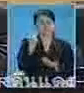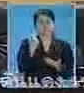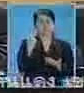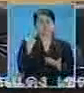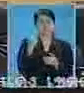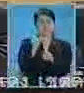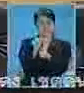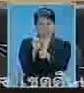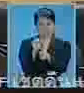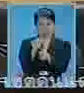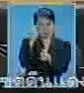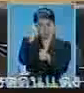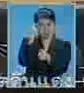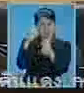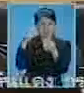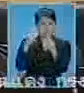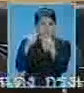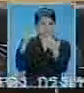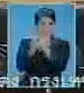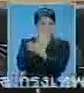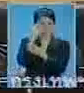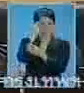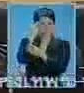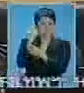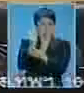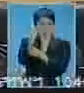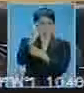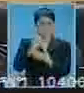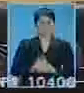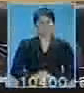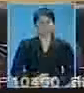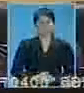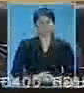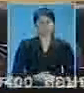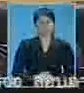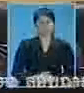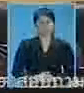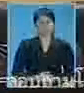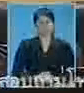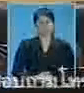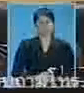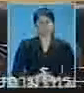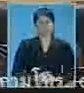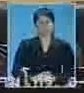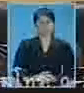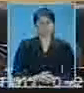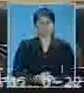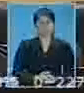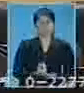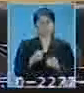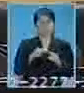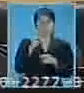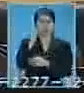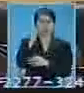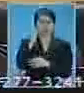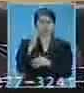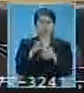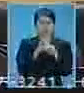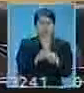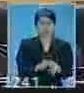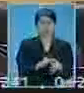ำว่าท่านควรจะไปคิดใหม่นะครับท่านควรจะคิดใหม่เพราะในขณะเดียวกันเนี่ยท่านก็อภิปรายว่าท่านเป็นห่วงเรื่อง